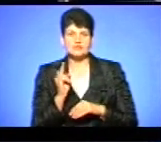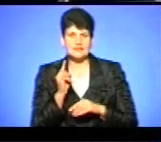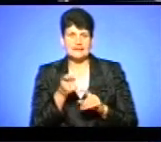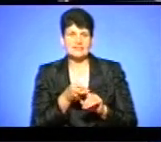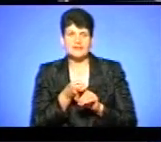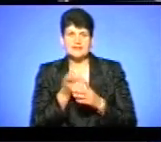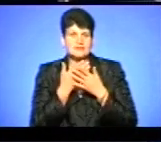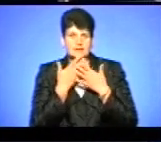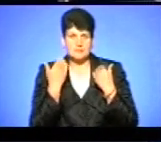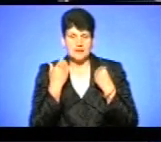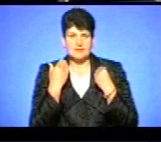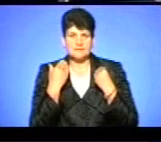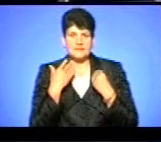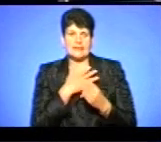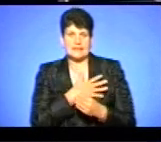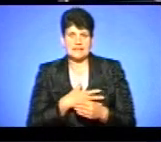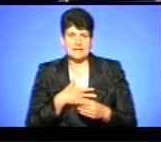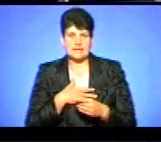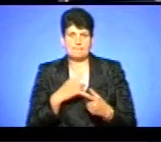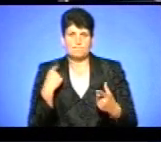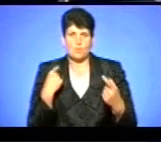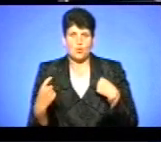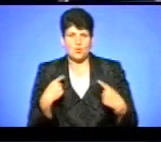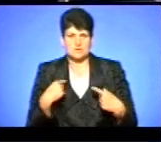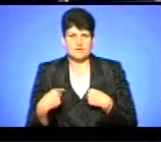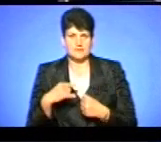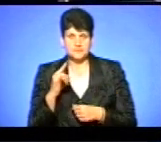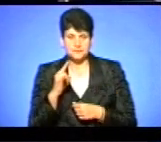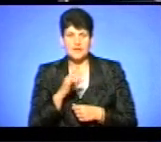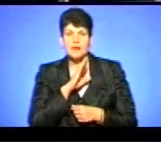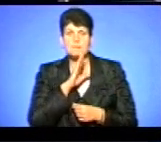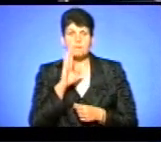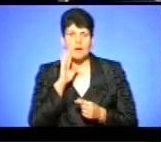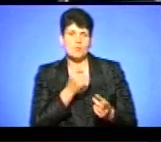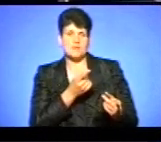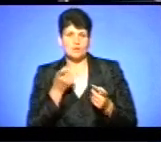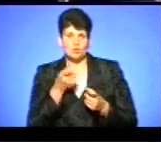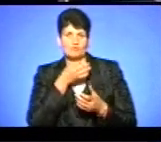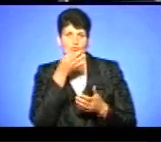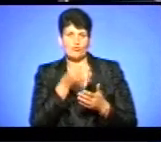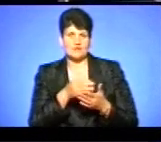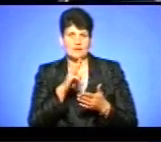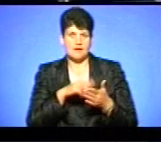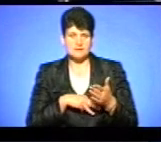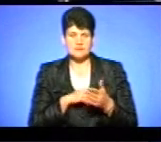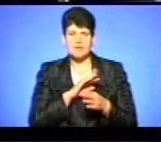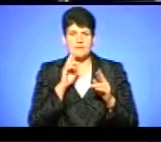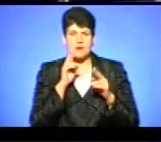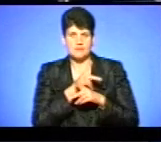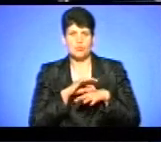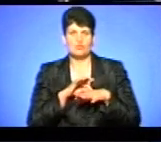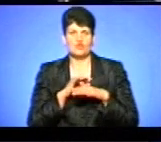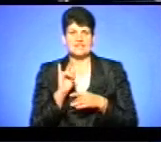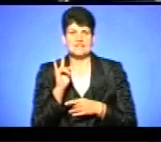виявили, на тілі укуси комарів. Матір поліцейські притягнули до адміністративної відповідальності за неналежне поводження з дитиною,